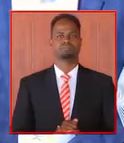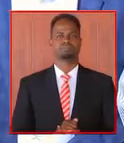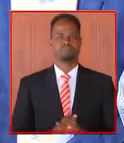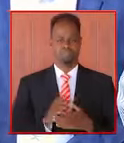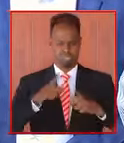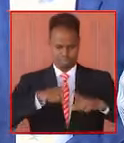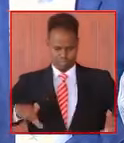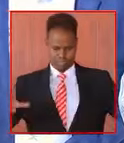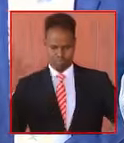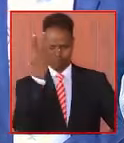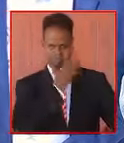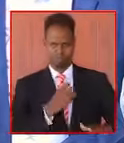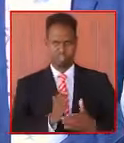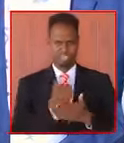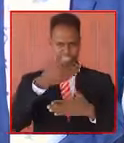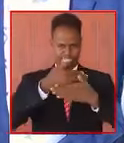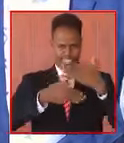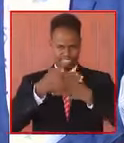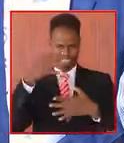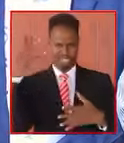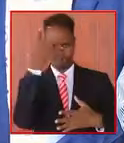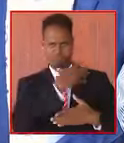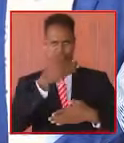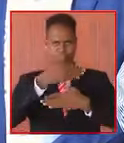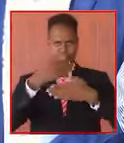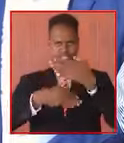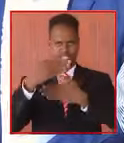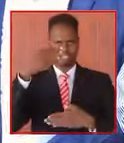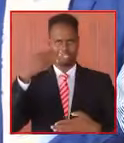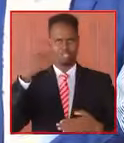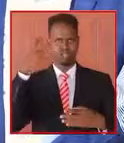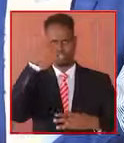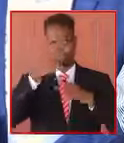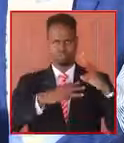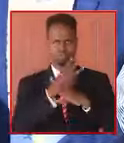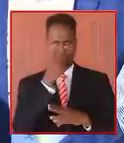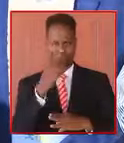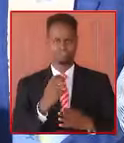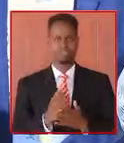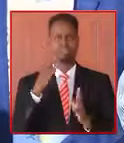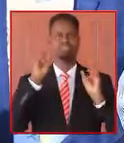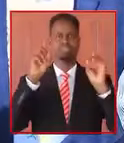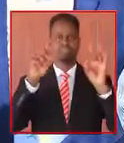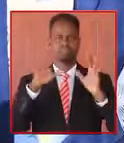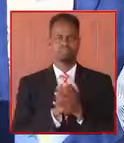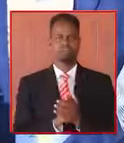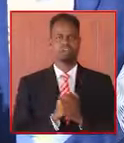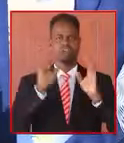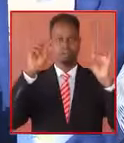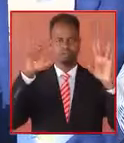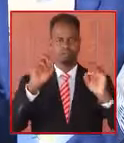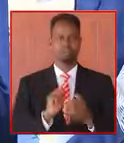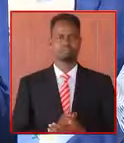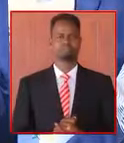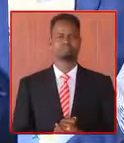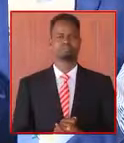وحبرين لها شركة هذا إلى يوم الإسلام قريه داير تماما الإسلام إن كانت